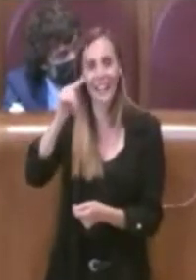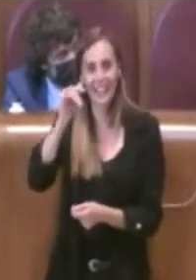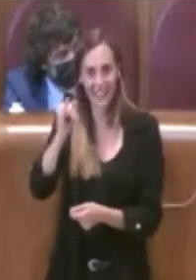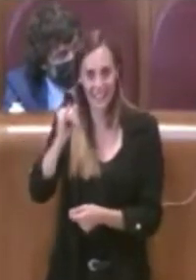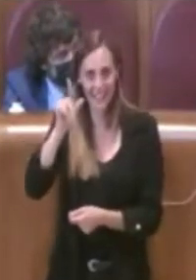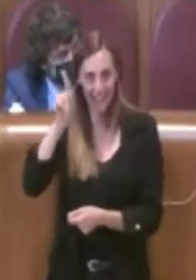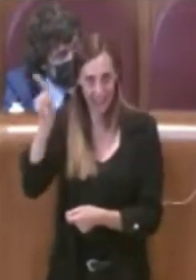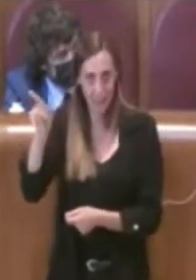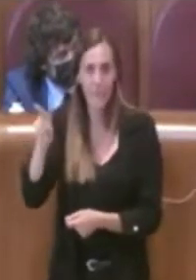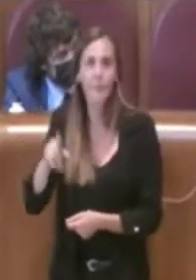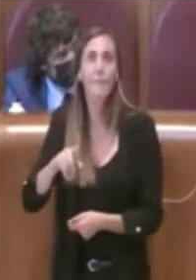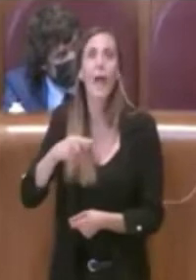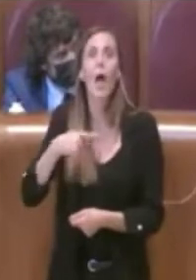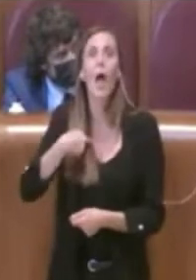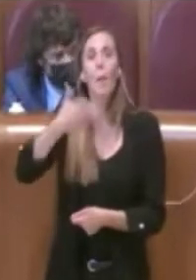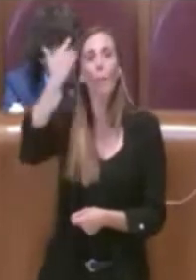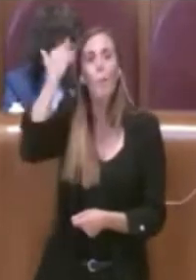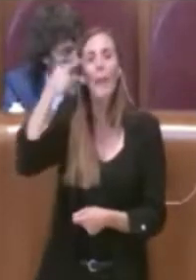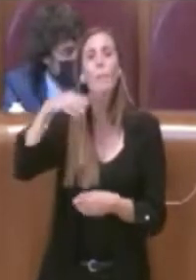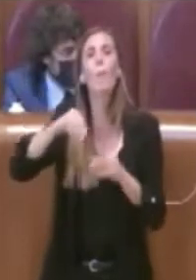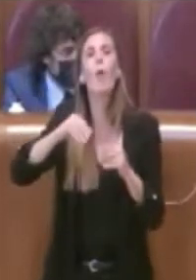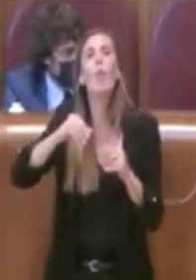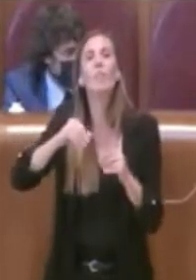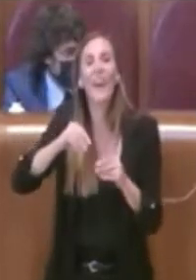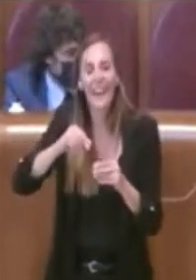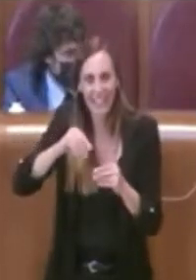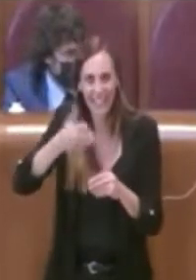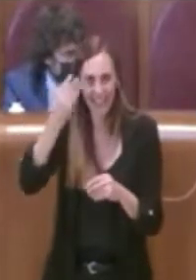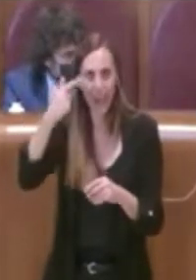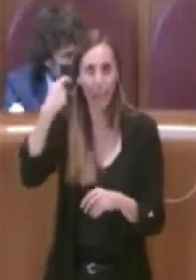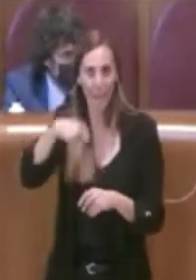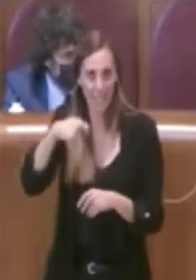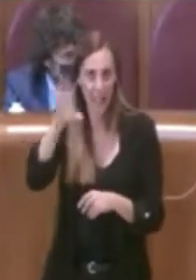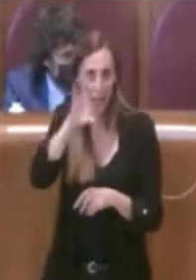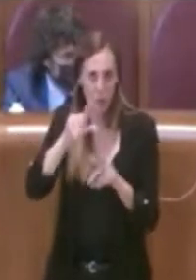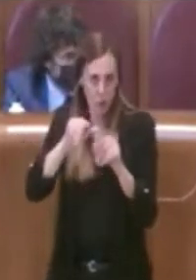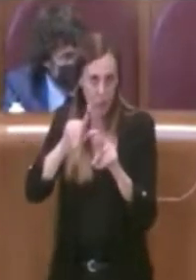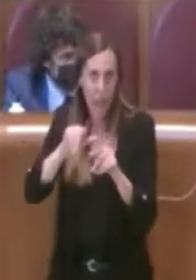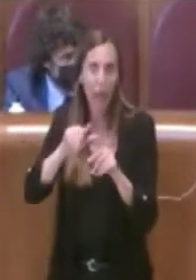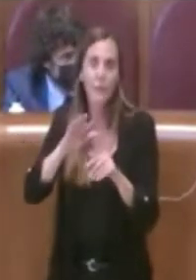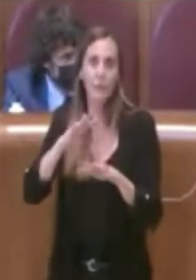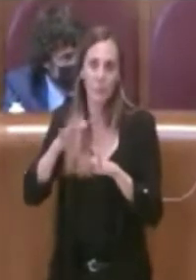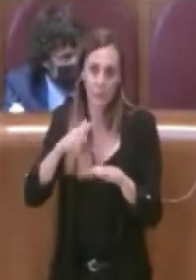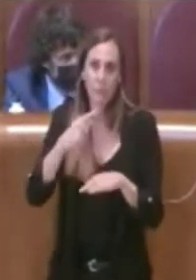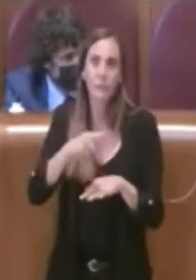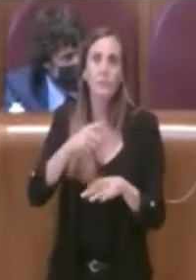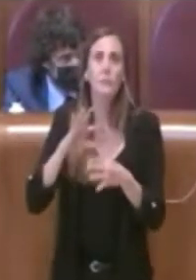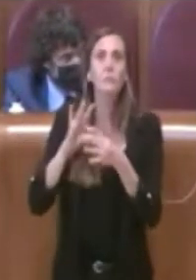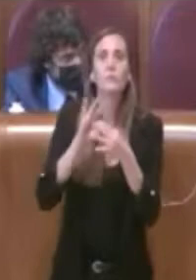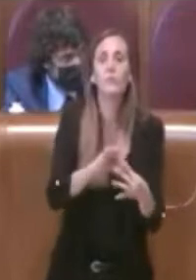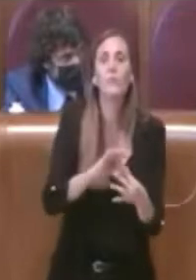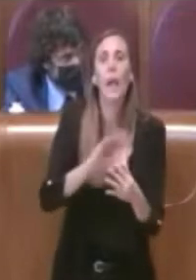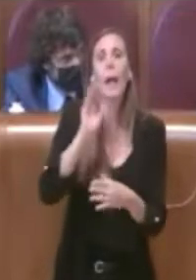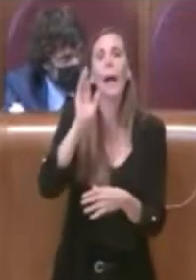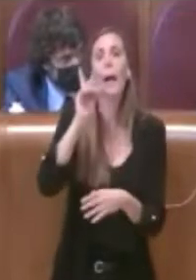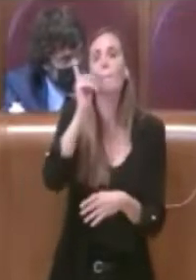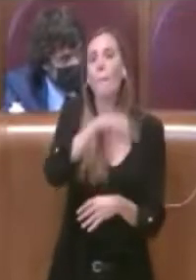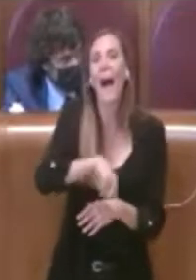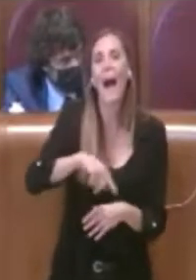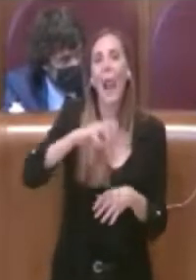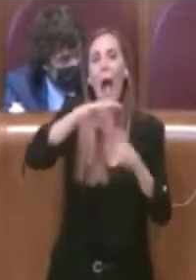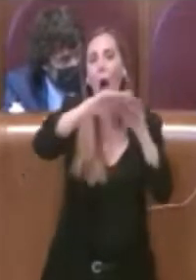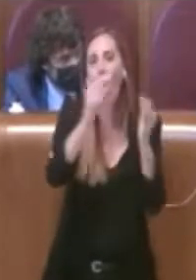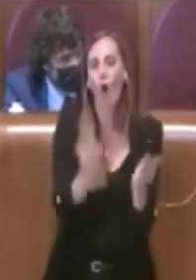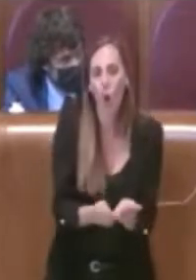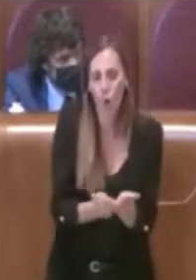basava tutto su malagrotta poi malagrotta viene chiusa nel 2013 ma un politico minimo che che a